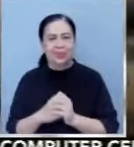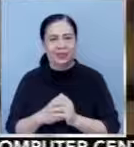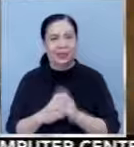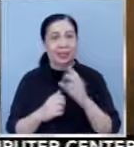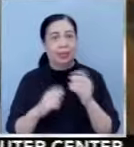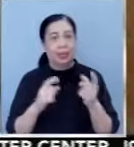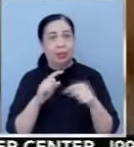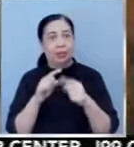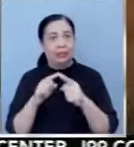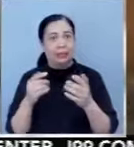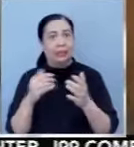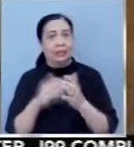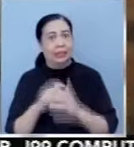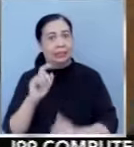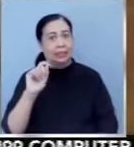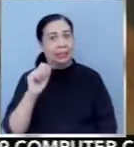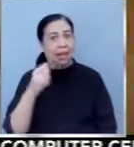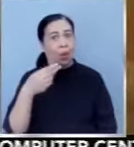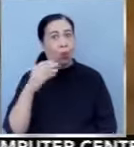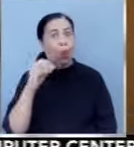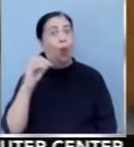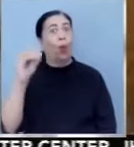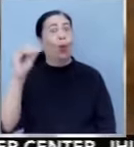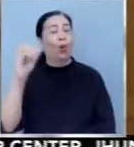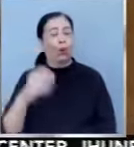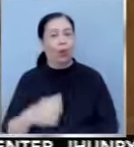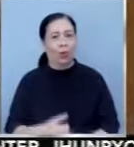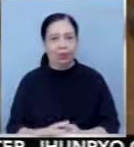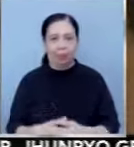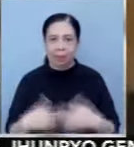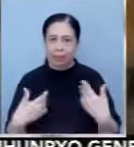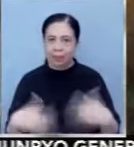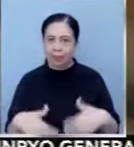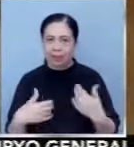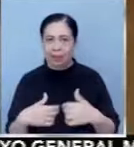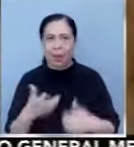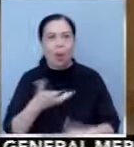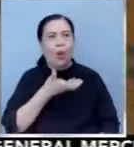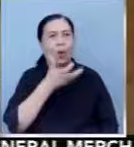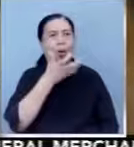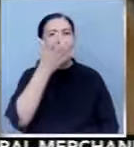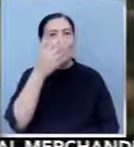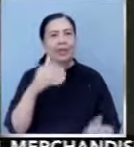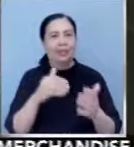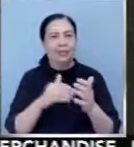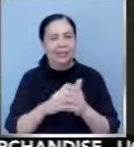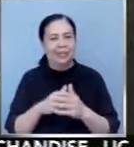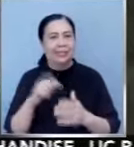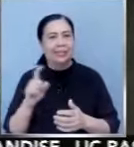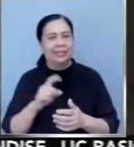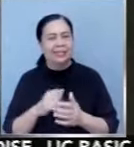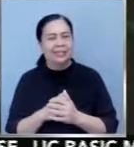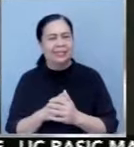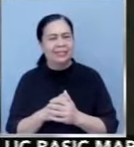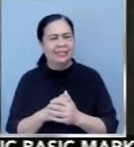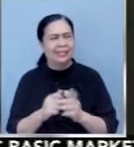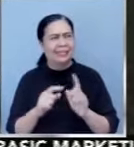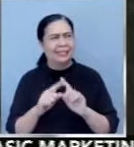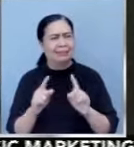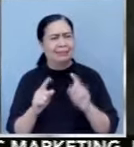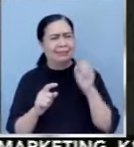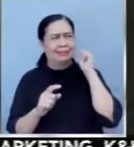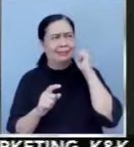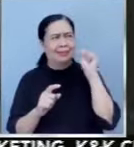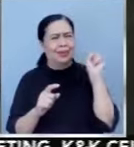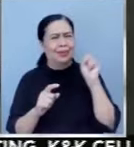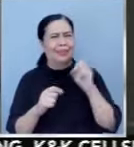ng vendor ang pagsigaw ng taho, aba, pumalulong ulit si Harris ng medyo iba naman yung tono. Oh. Para maiba.